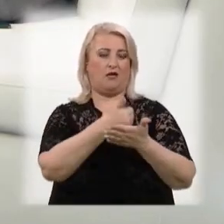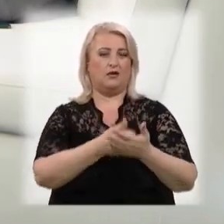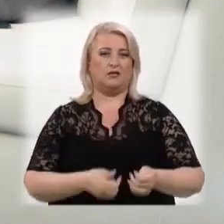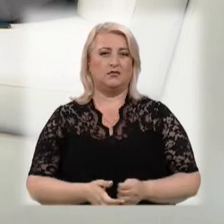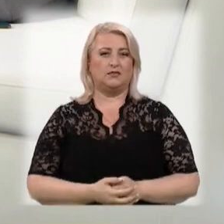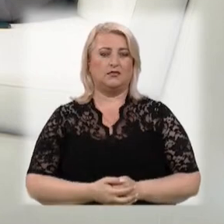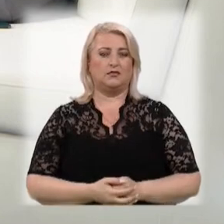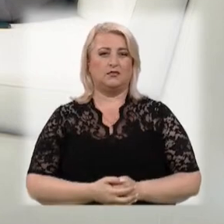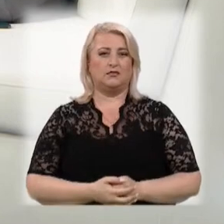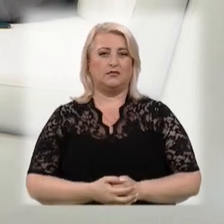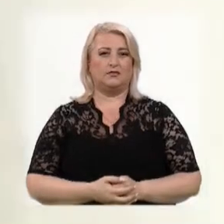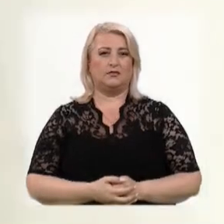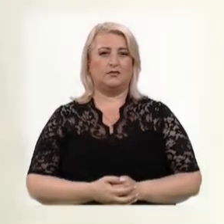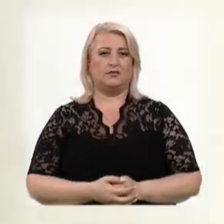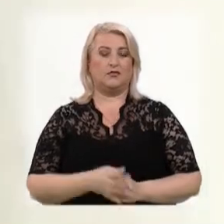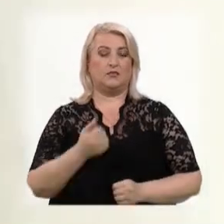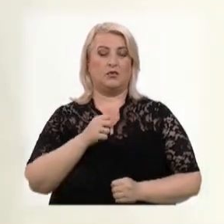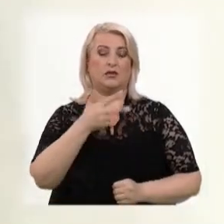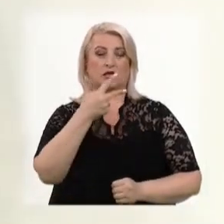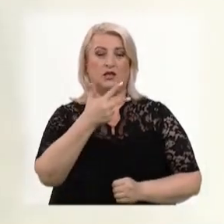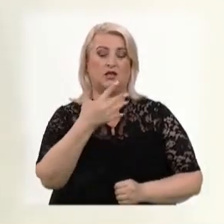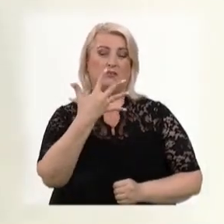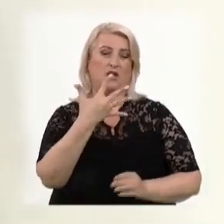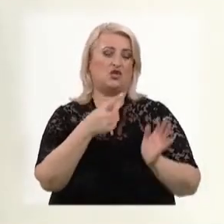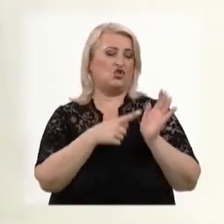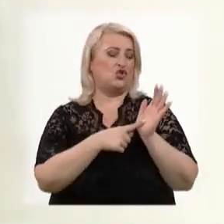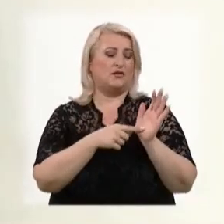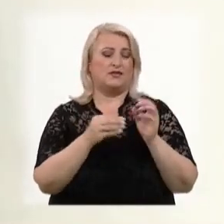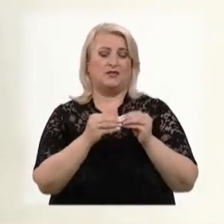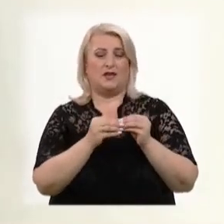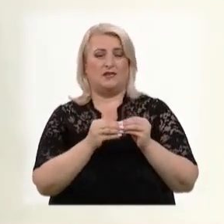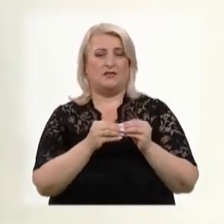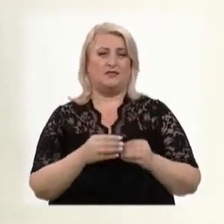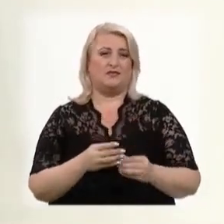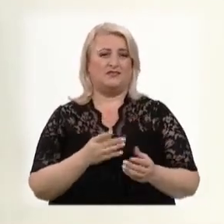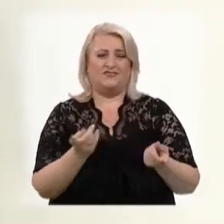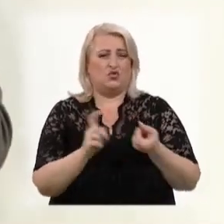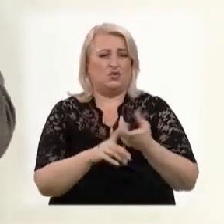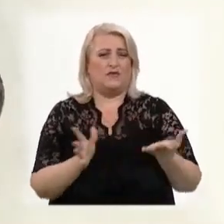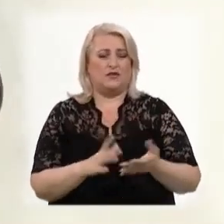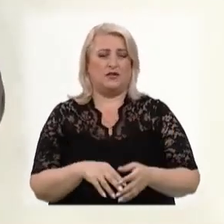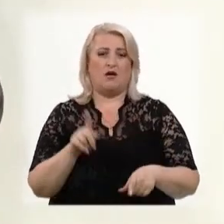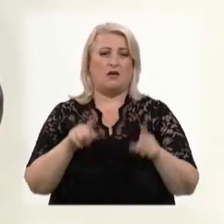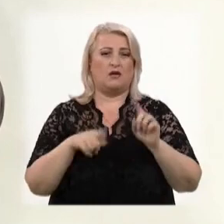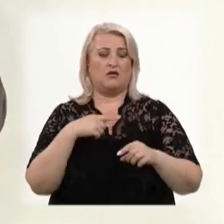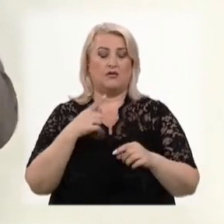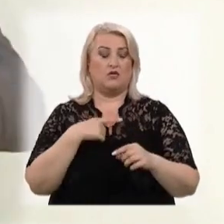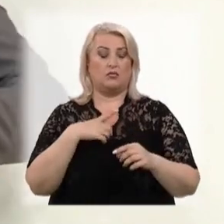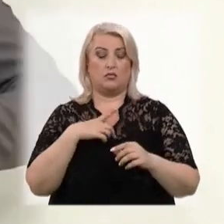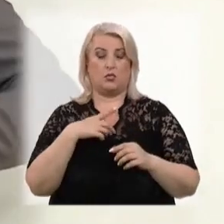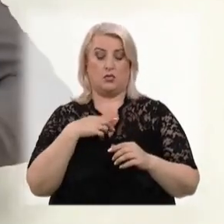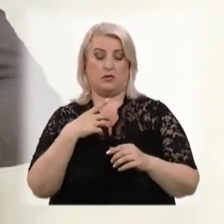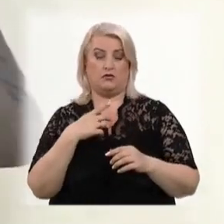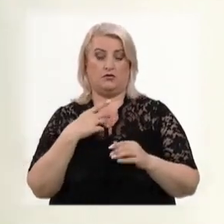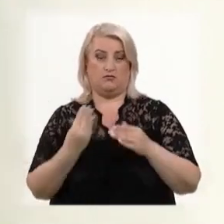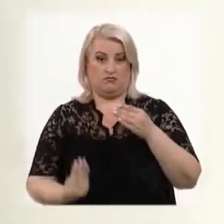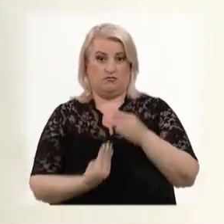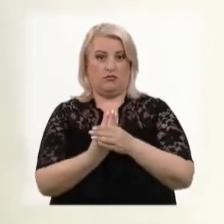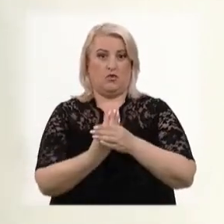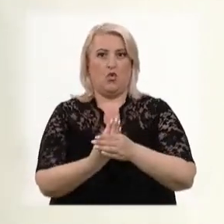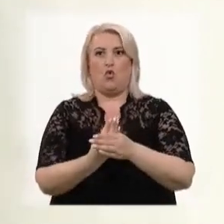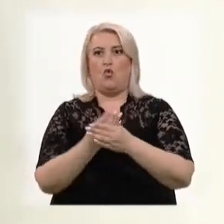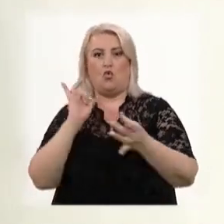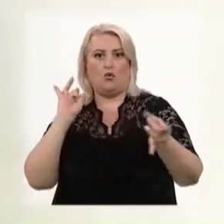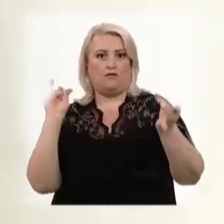iti spun că vă 3610 dependență este când zici așa împușcă postare dar și o văd foarte